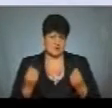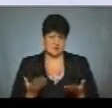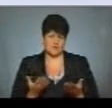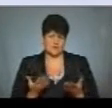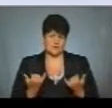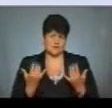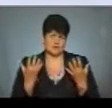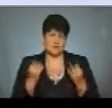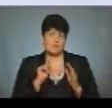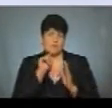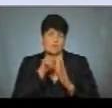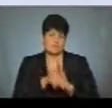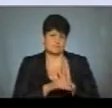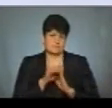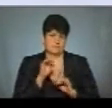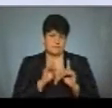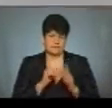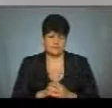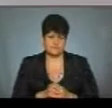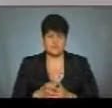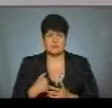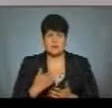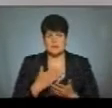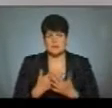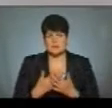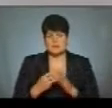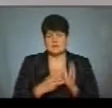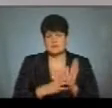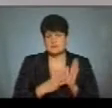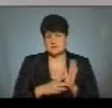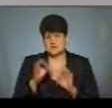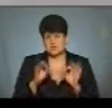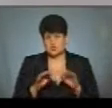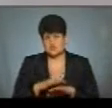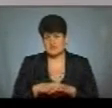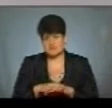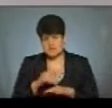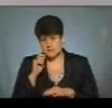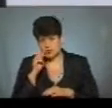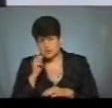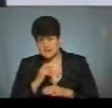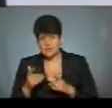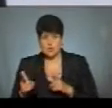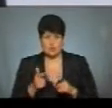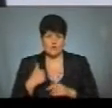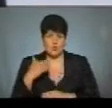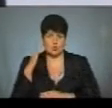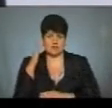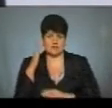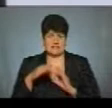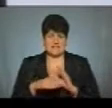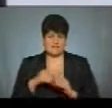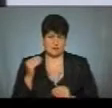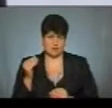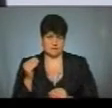на сьогоднішній день потрапити до парламенту. Ми маємо близько 80% населення країни, які готові голосувати